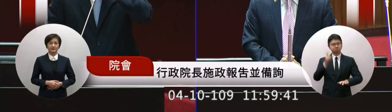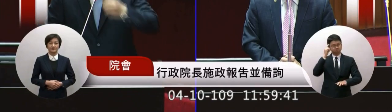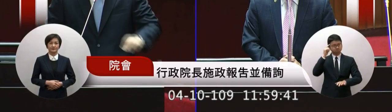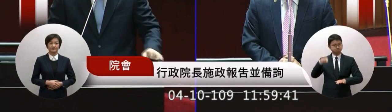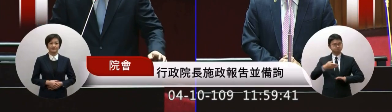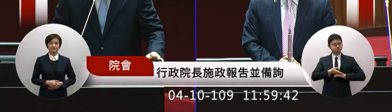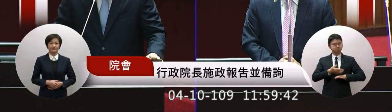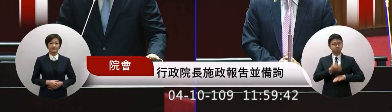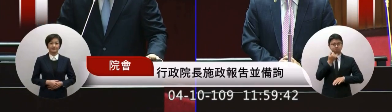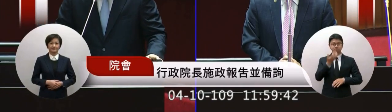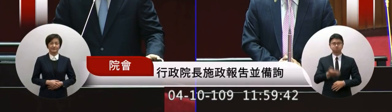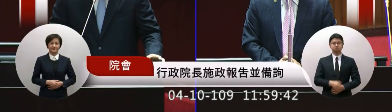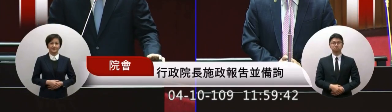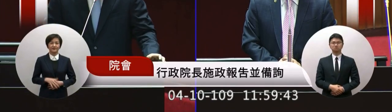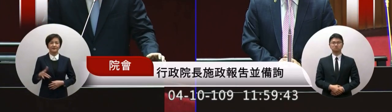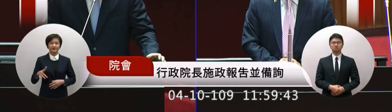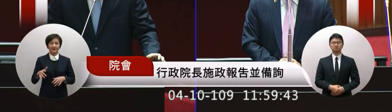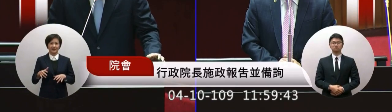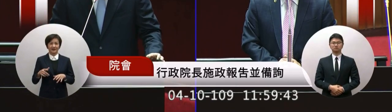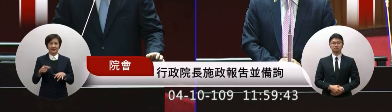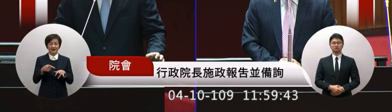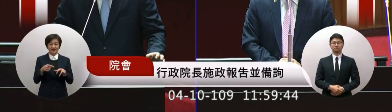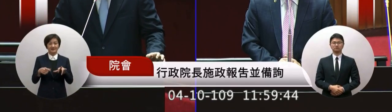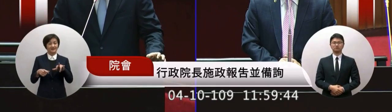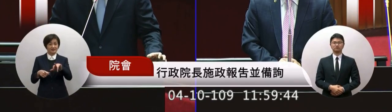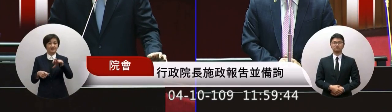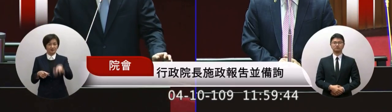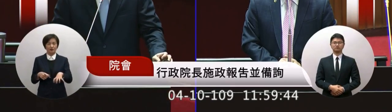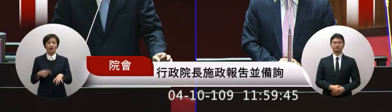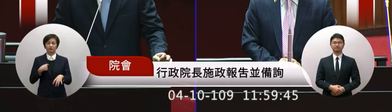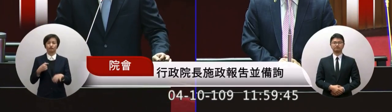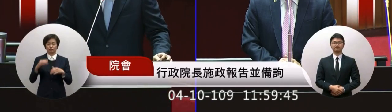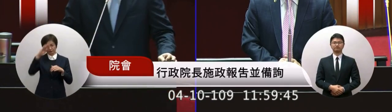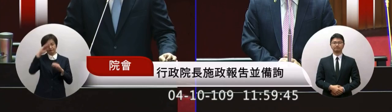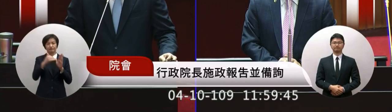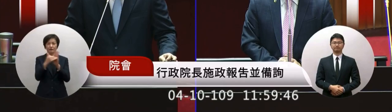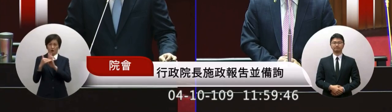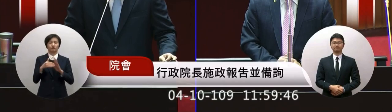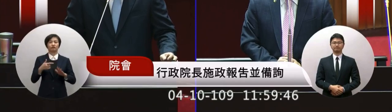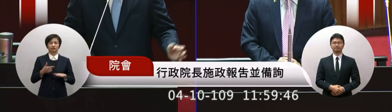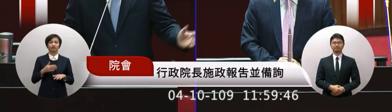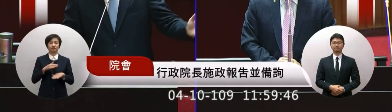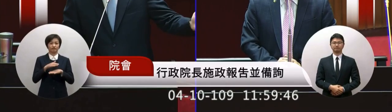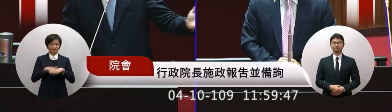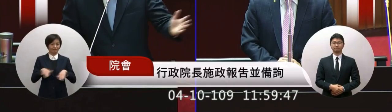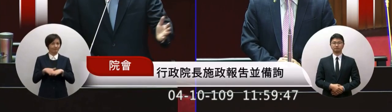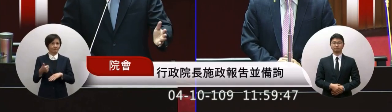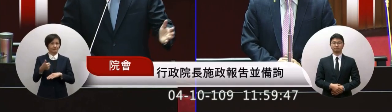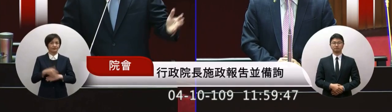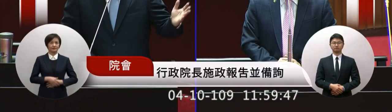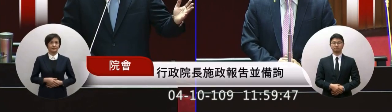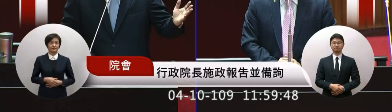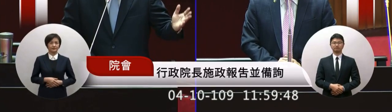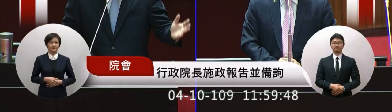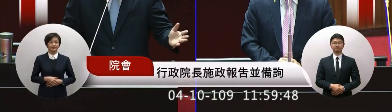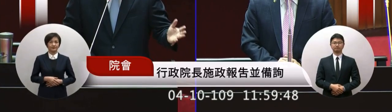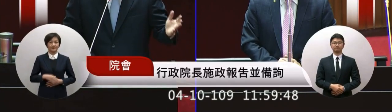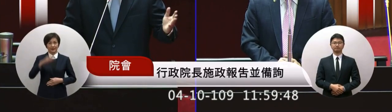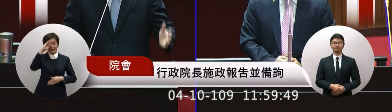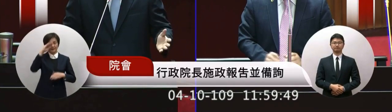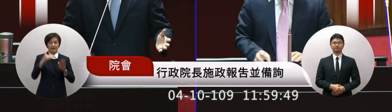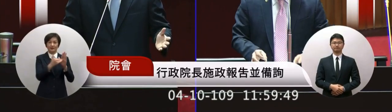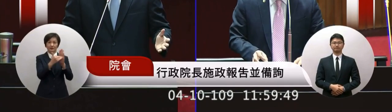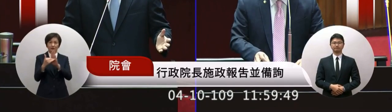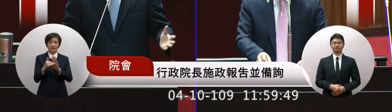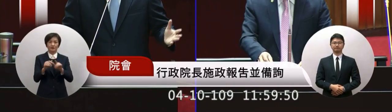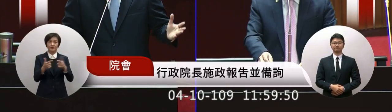吗？ 机场的防疫，安心。 安心。 就整个防疫，我想到